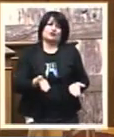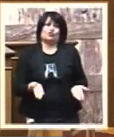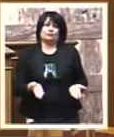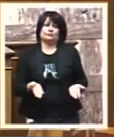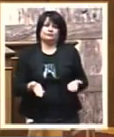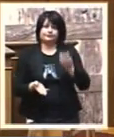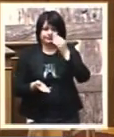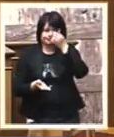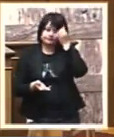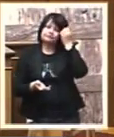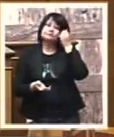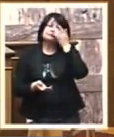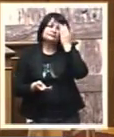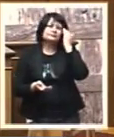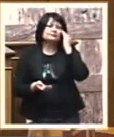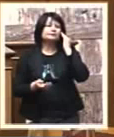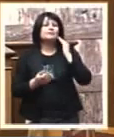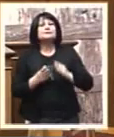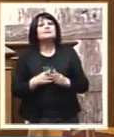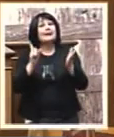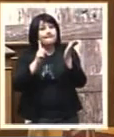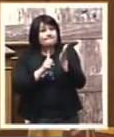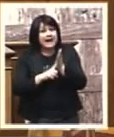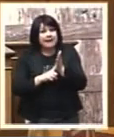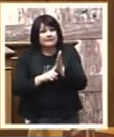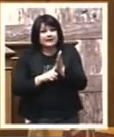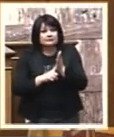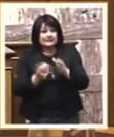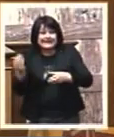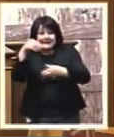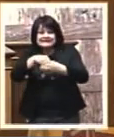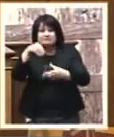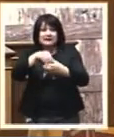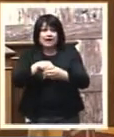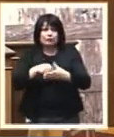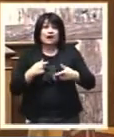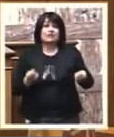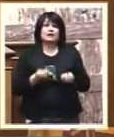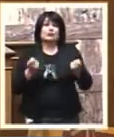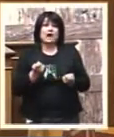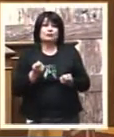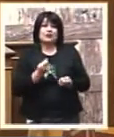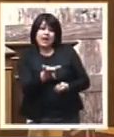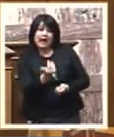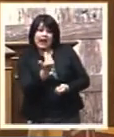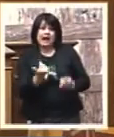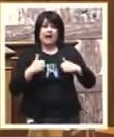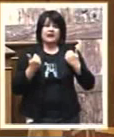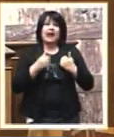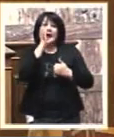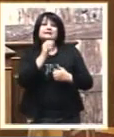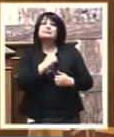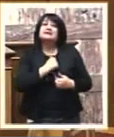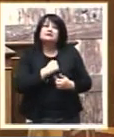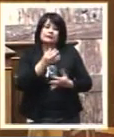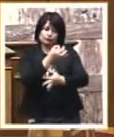συνάδελφοι, αντί να επιδιώξουμε δυστυχώς την ενεργή συμμετοχή των νέων, αντί να ζητήσουμε την ειλικρινή τους άποψη,